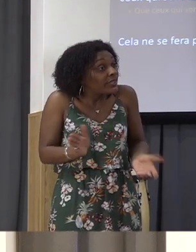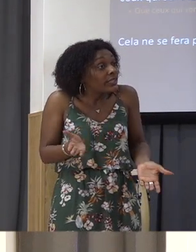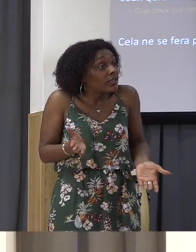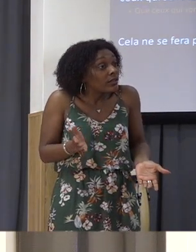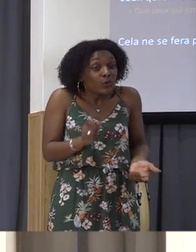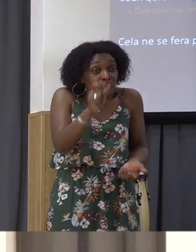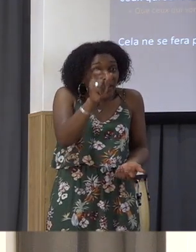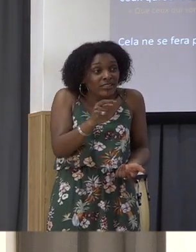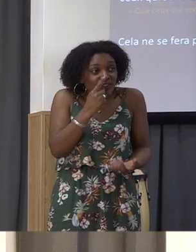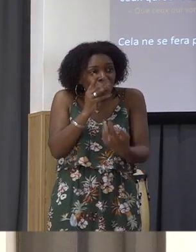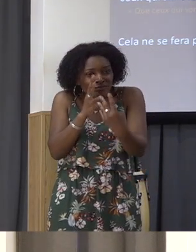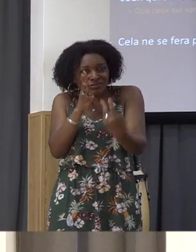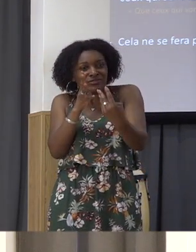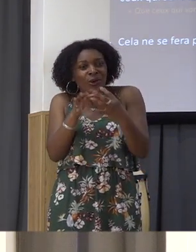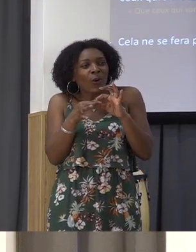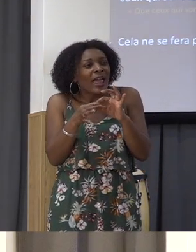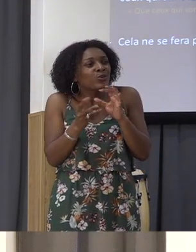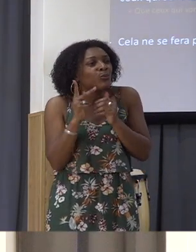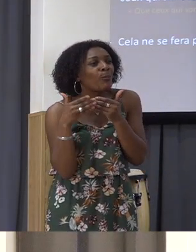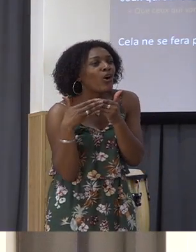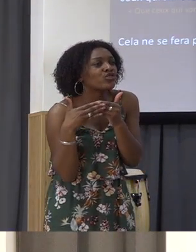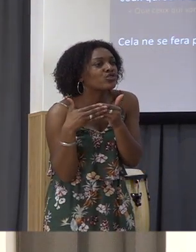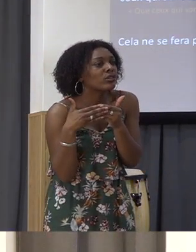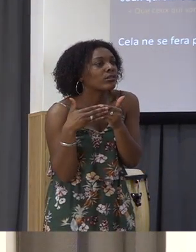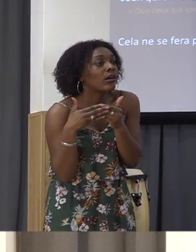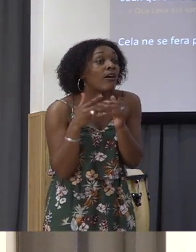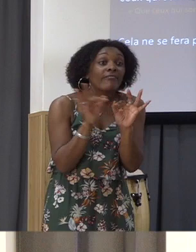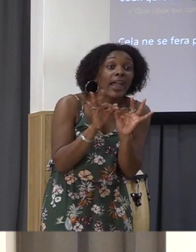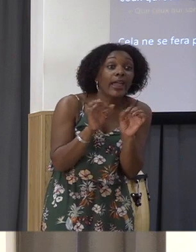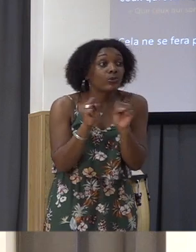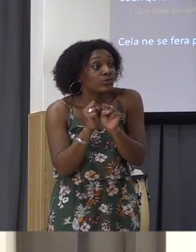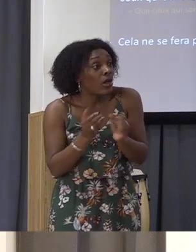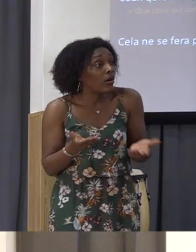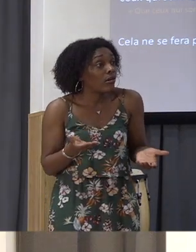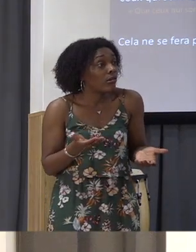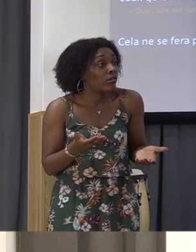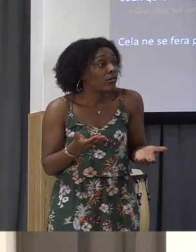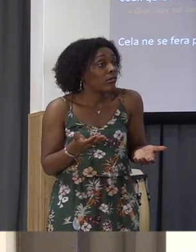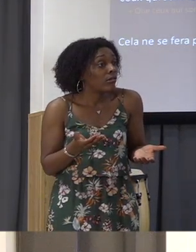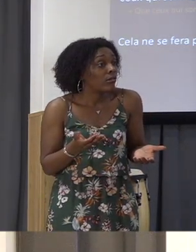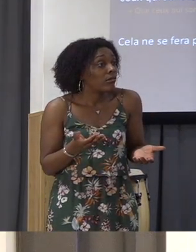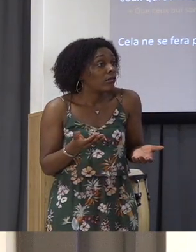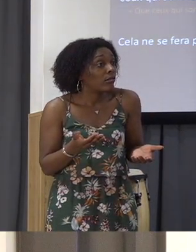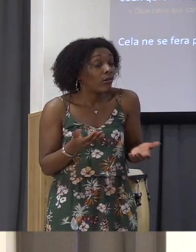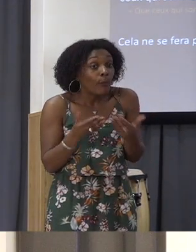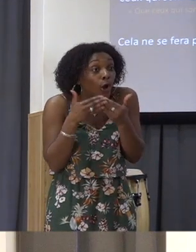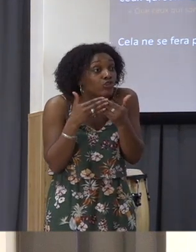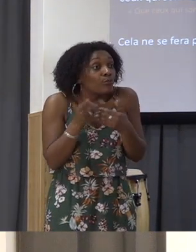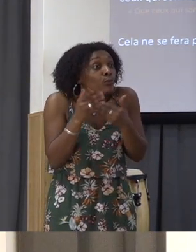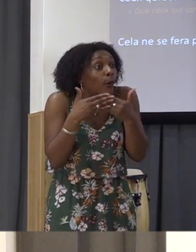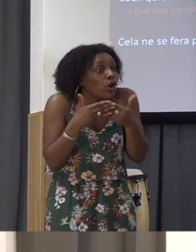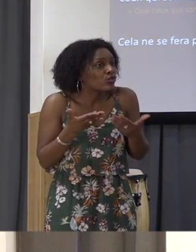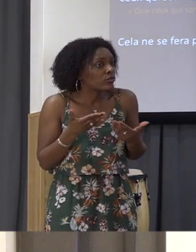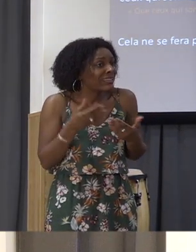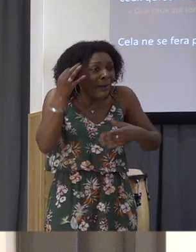la personne a des relations beaucoup plus proches. Un frère, une sœur. Ça peut être des relations de proximité,